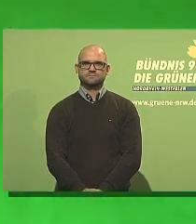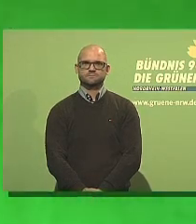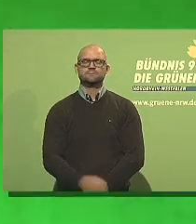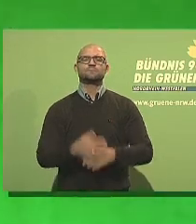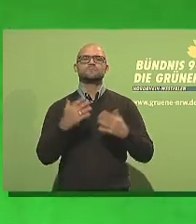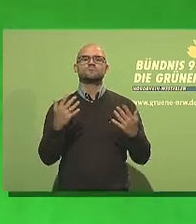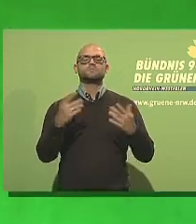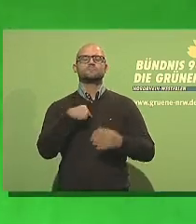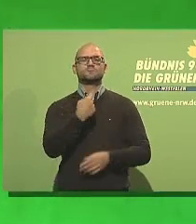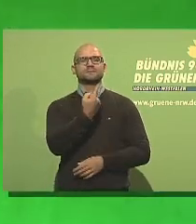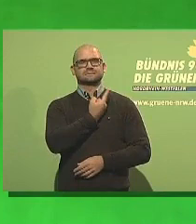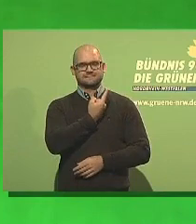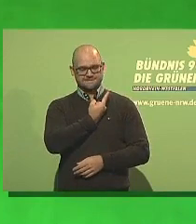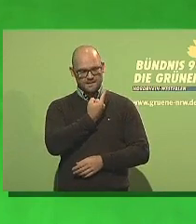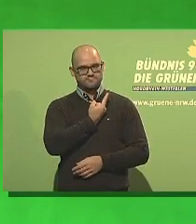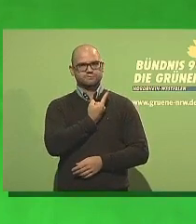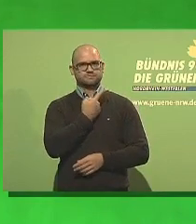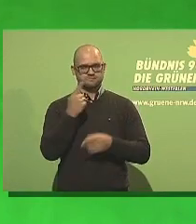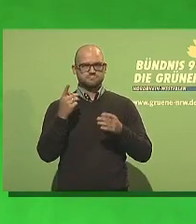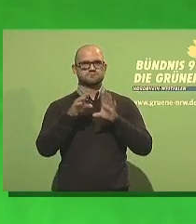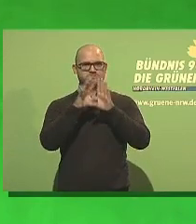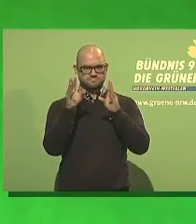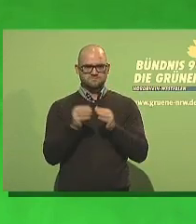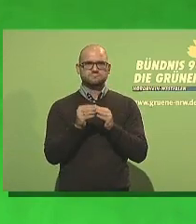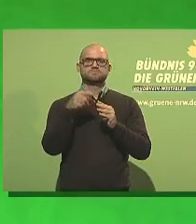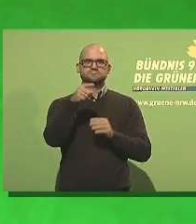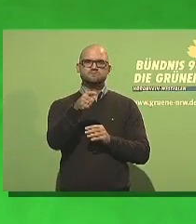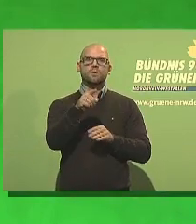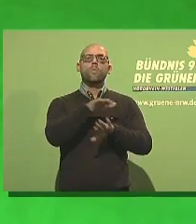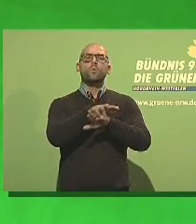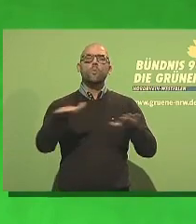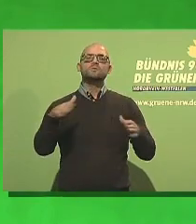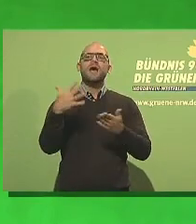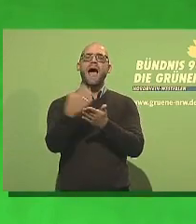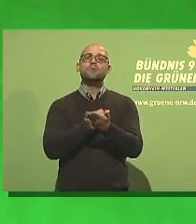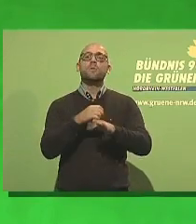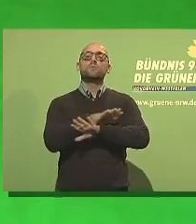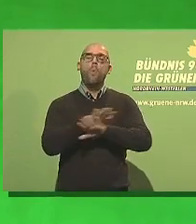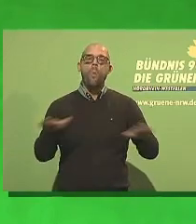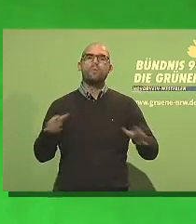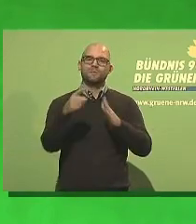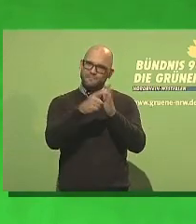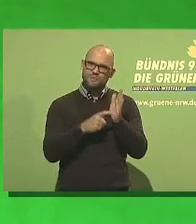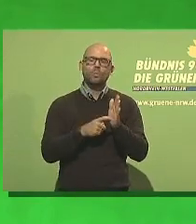Ich selber bin grundsätzlich sehr für das bedingungslose Grundeinkommen,